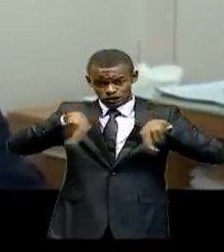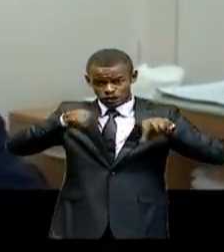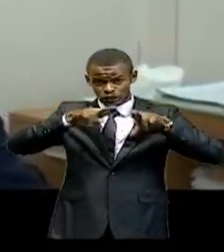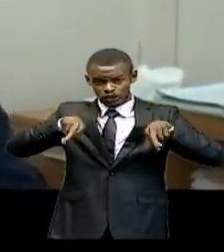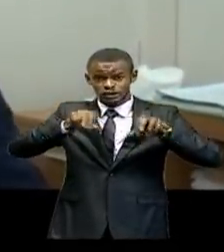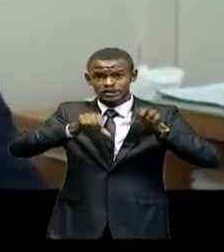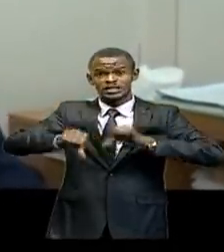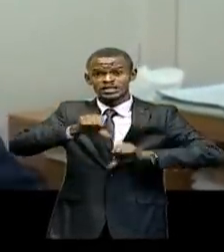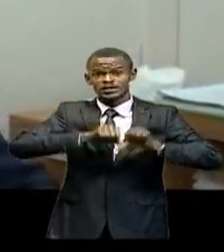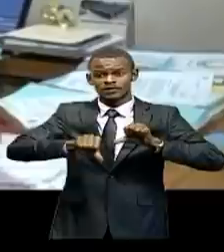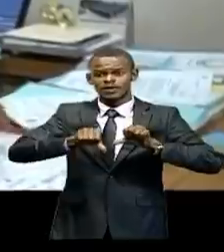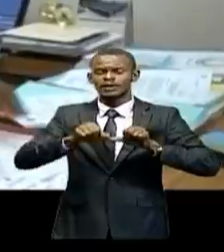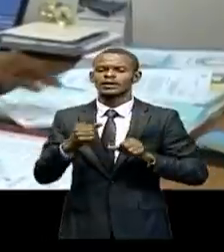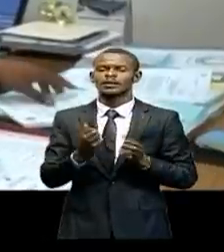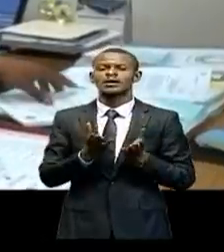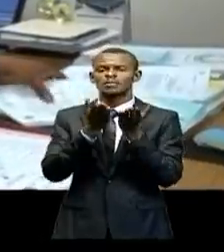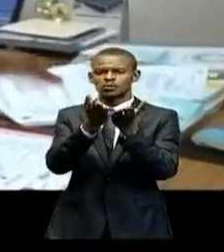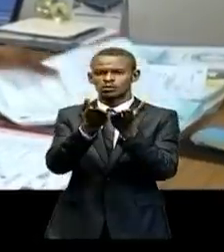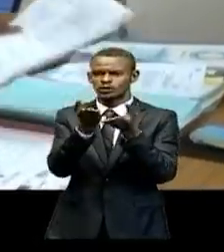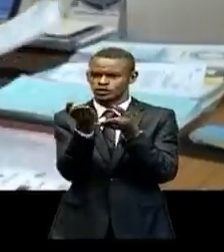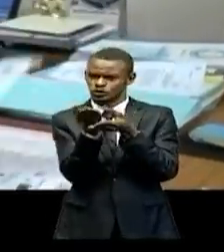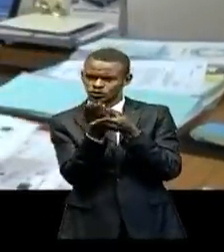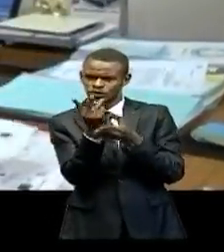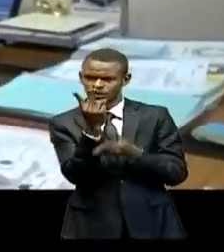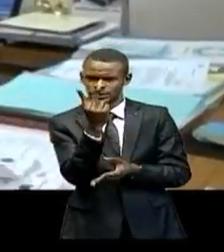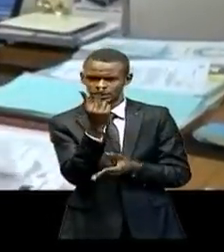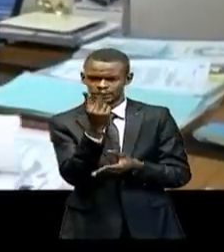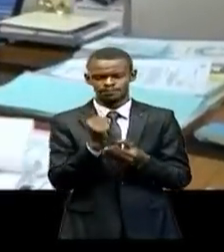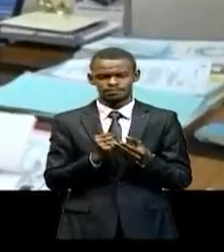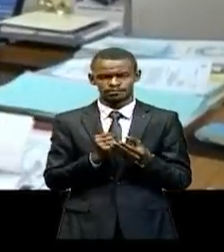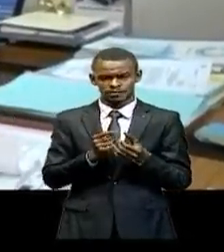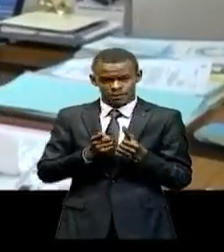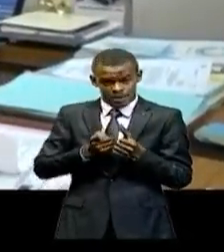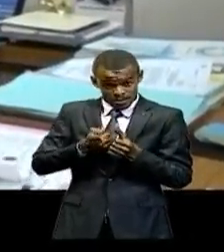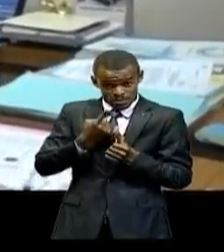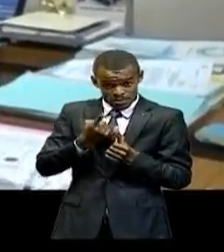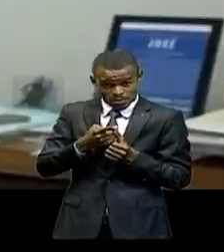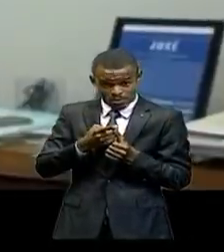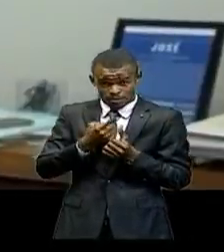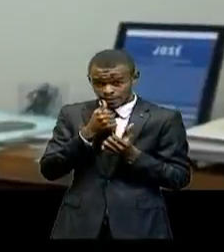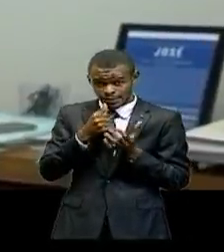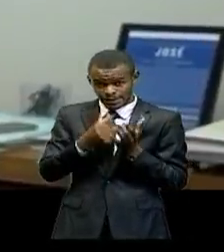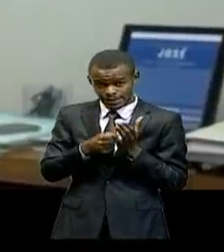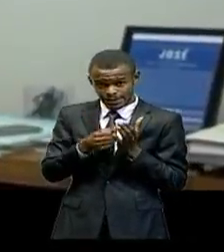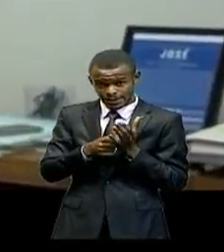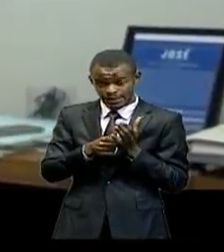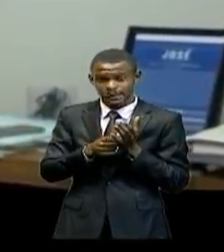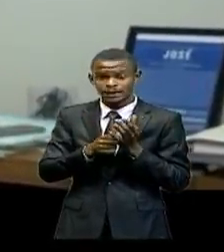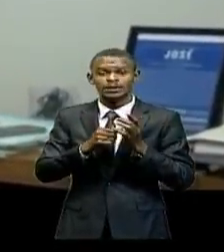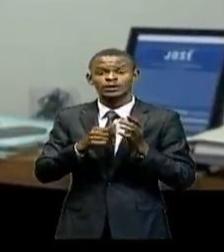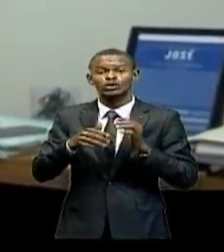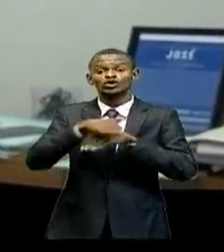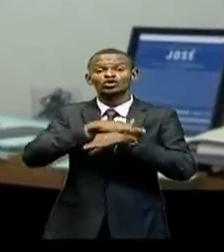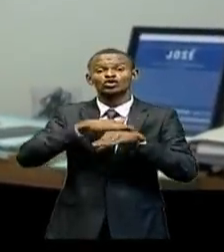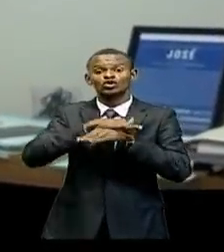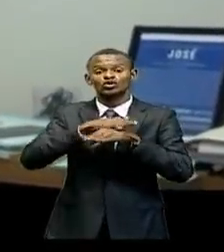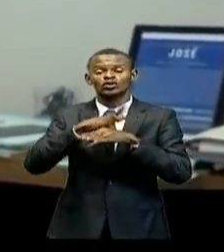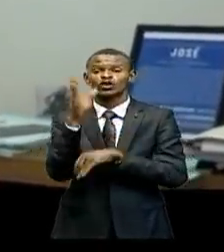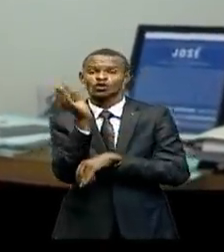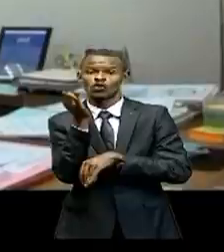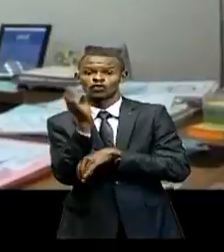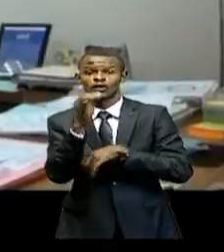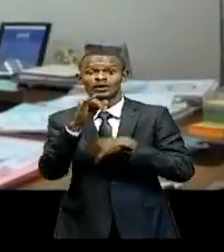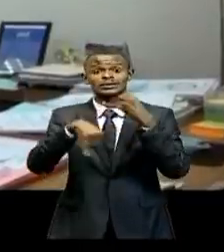dossiers au Conseil des ministres. Le premier portant sur la note relative à la conférence internationale sur la gestion